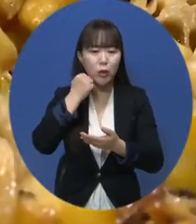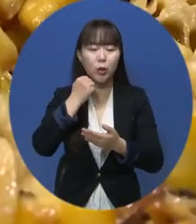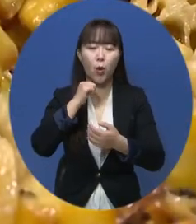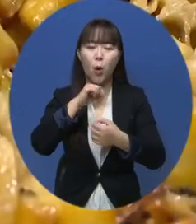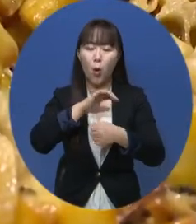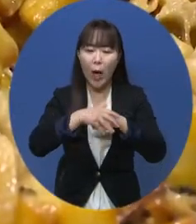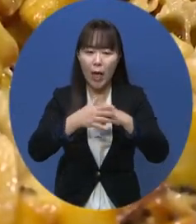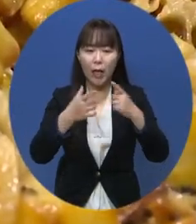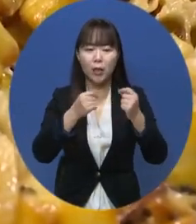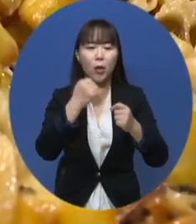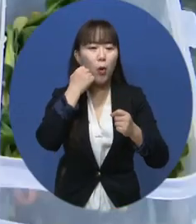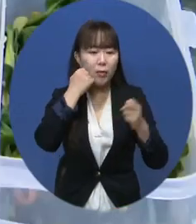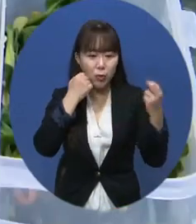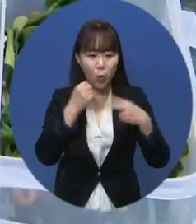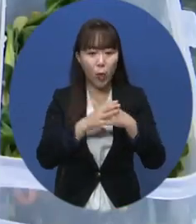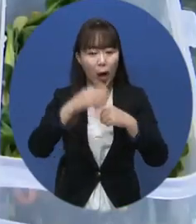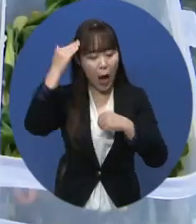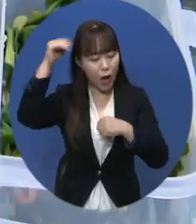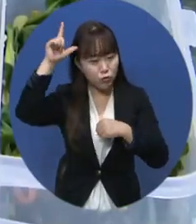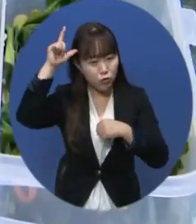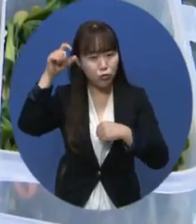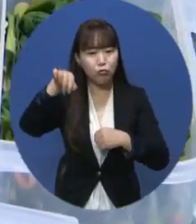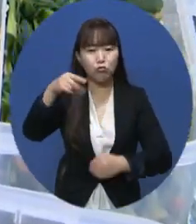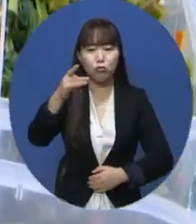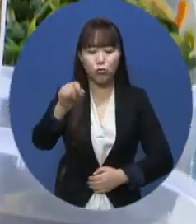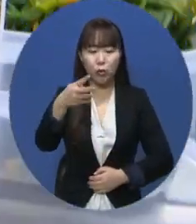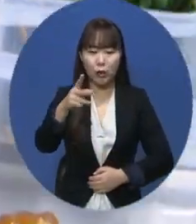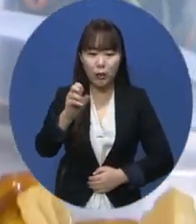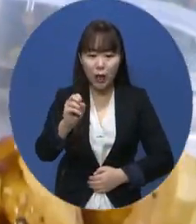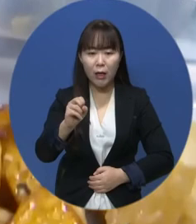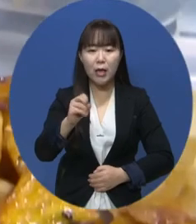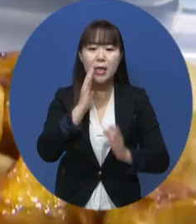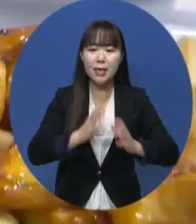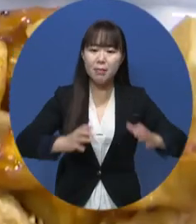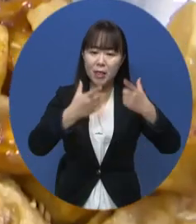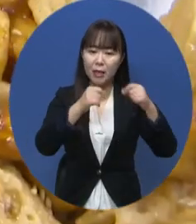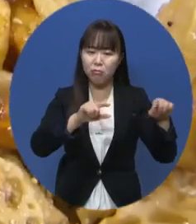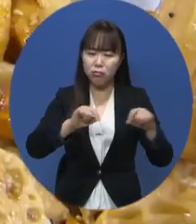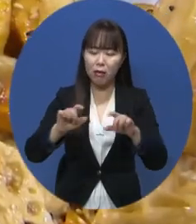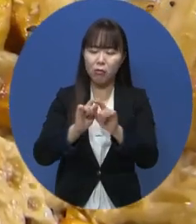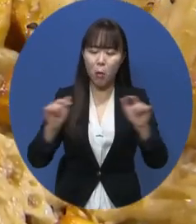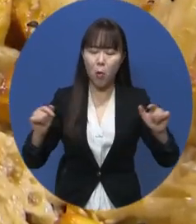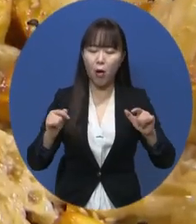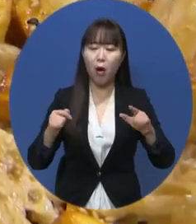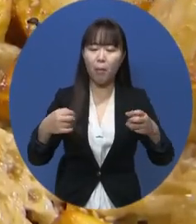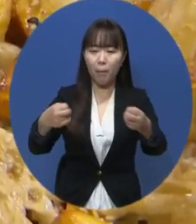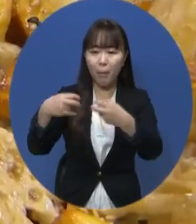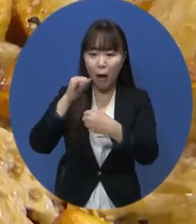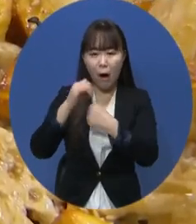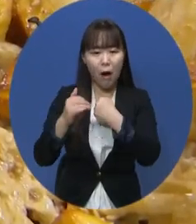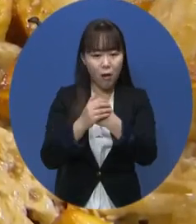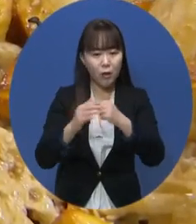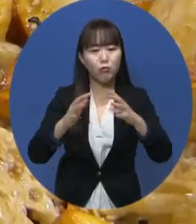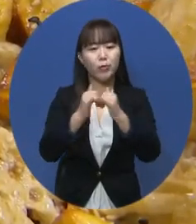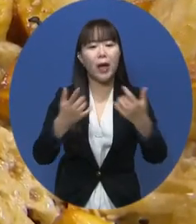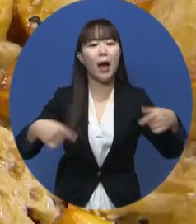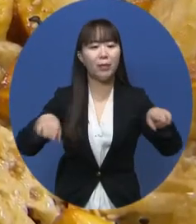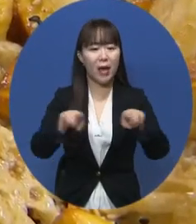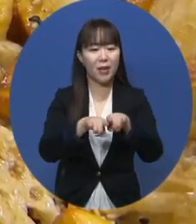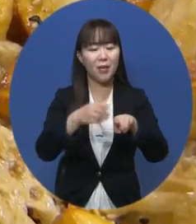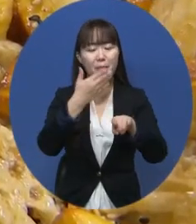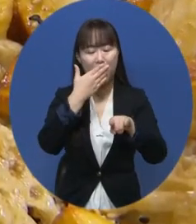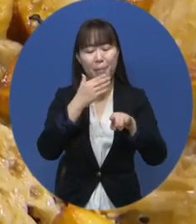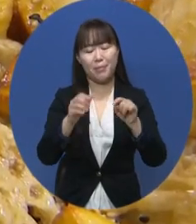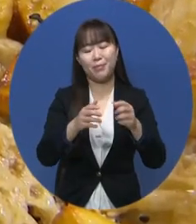등 간식에서부터 한우, 우족탕, 김치 등 식재료까지 다양하게 기부돼 국민과 함께 차리는